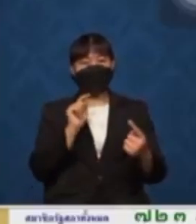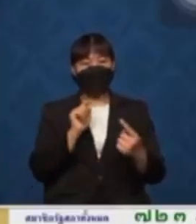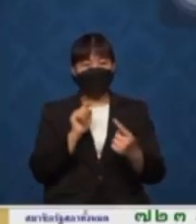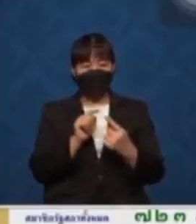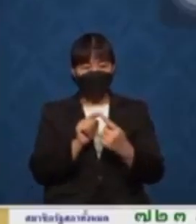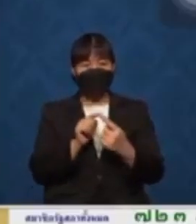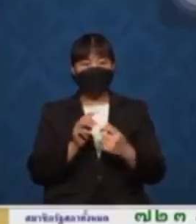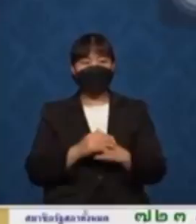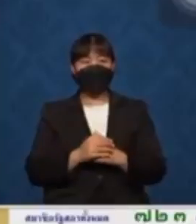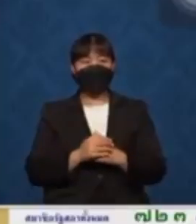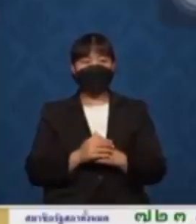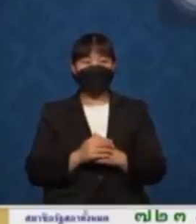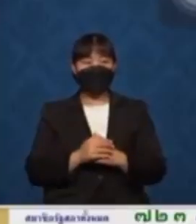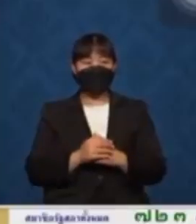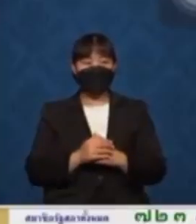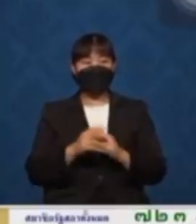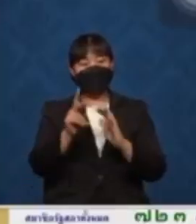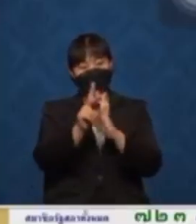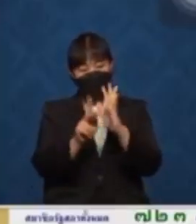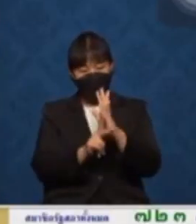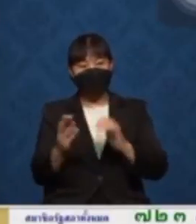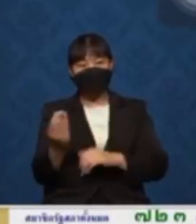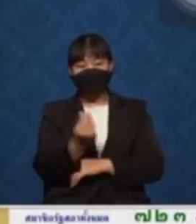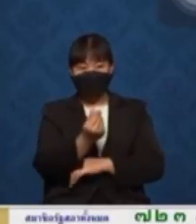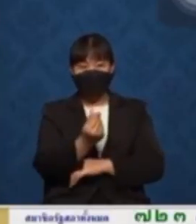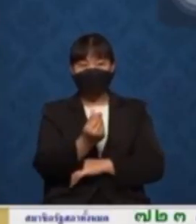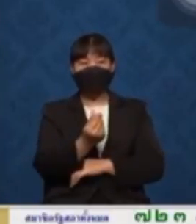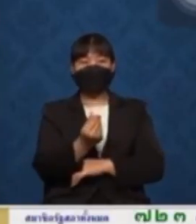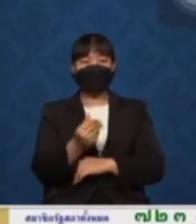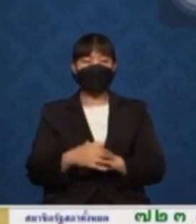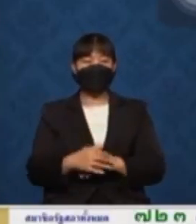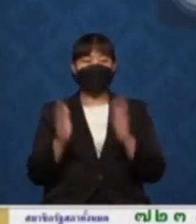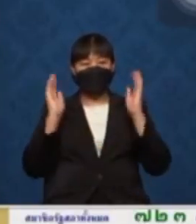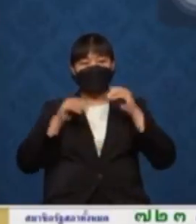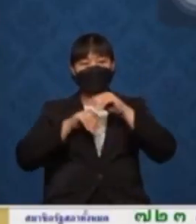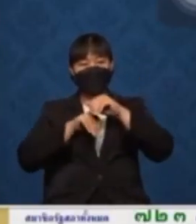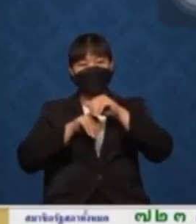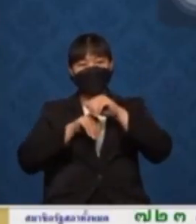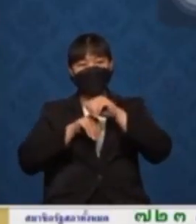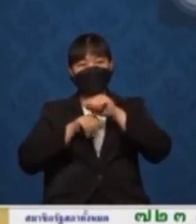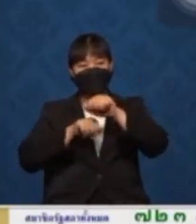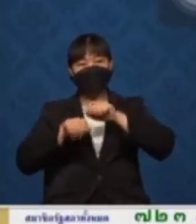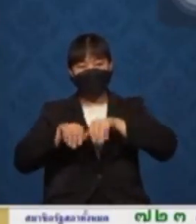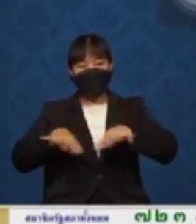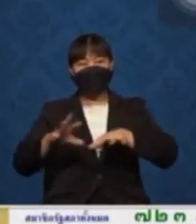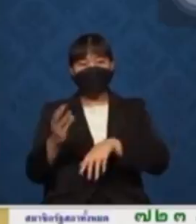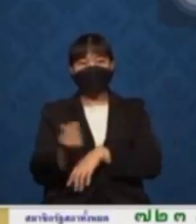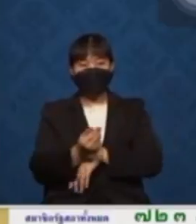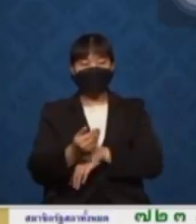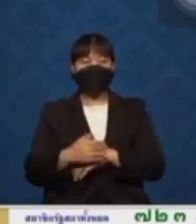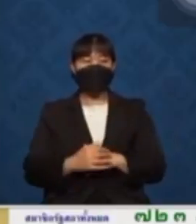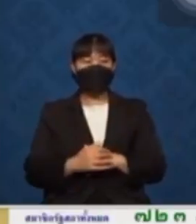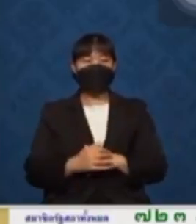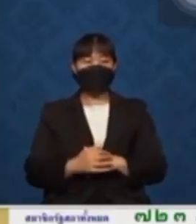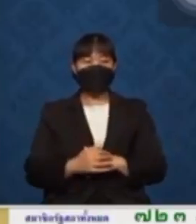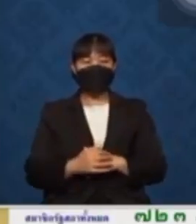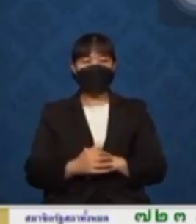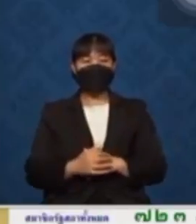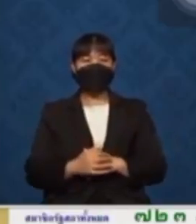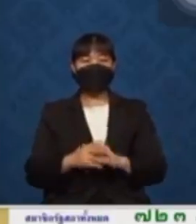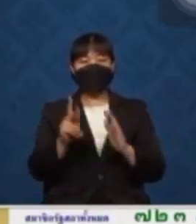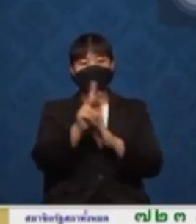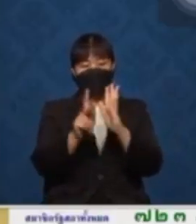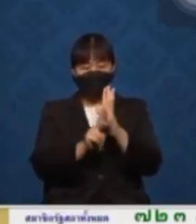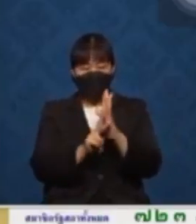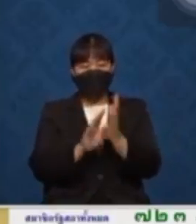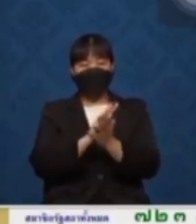ได้จากการมีกระบวนการนิติบัญญัติที่รวดเร็วและกระชับแม้กระทั่งรัฐธรรมนูญฉบับ60เองนะครับก็กำหนดให้กฎหมายสำคัญสำคัญอย่างเช่นการไปรูปประเทศหรือแม้